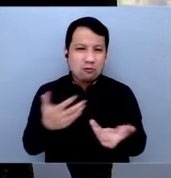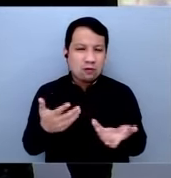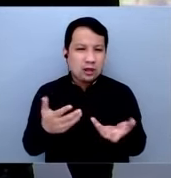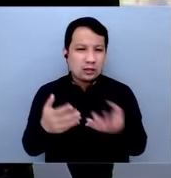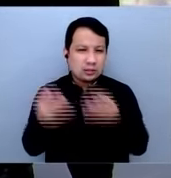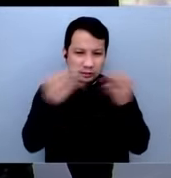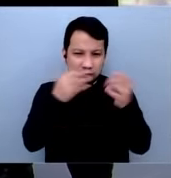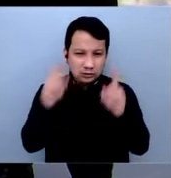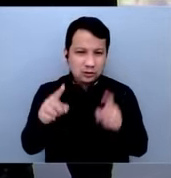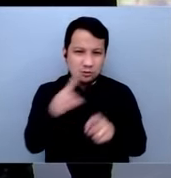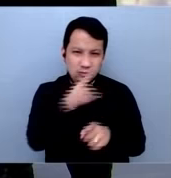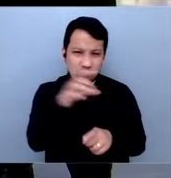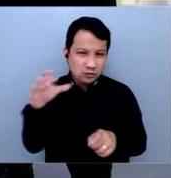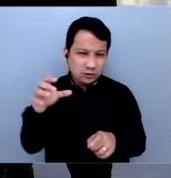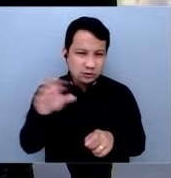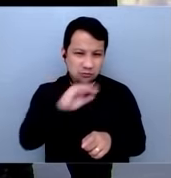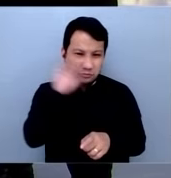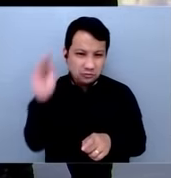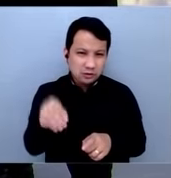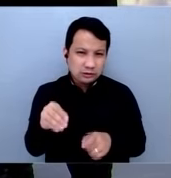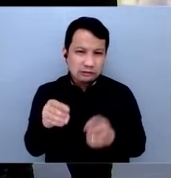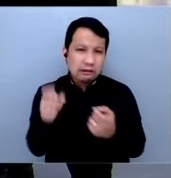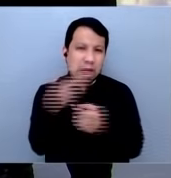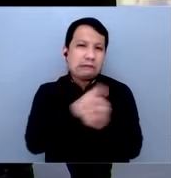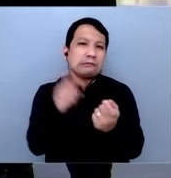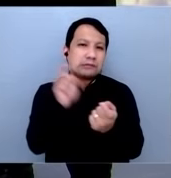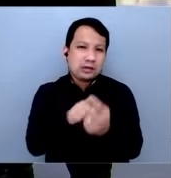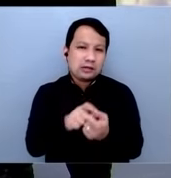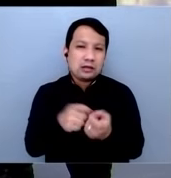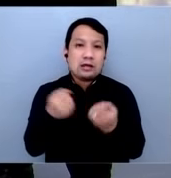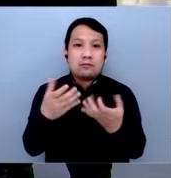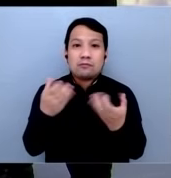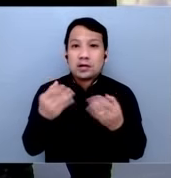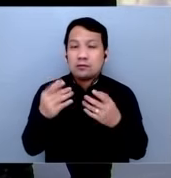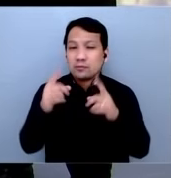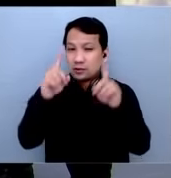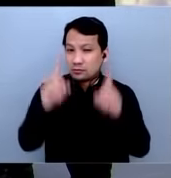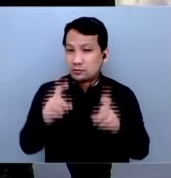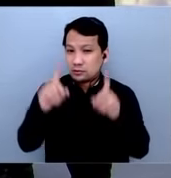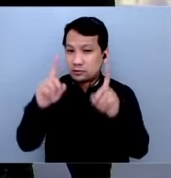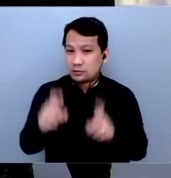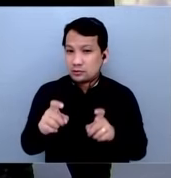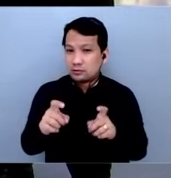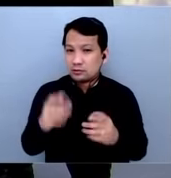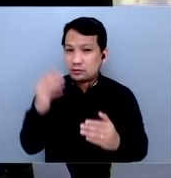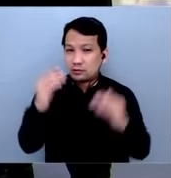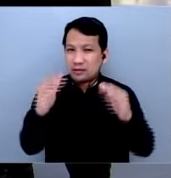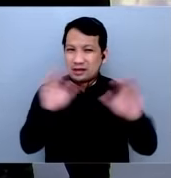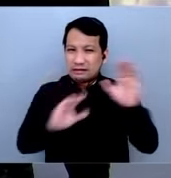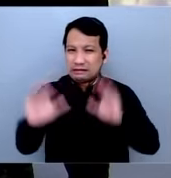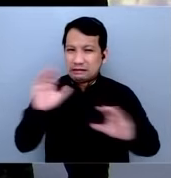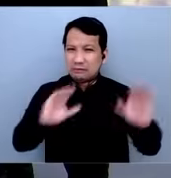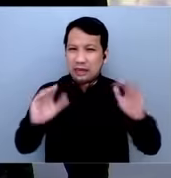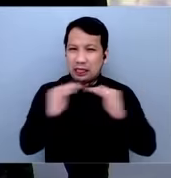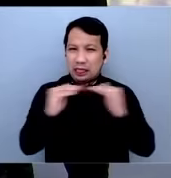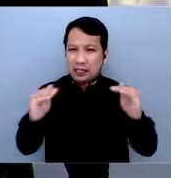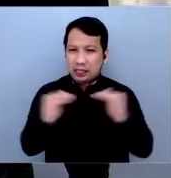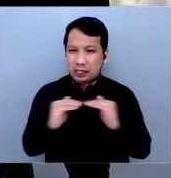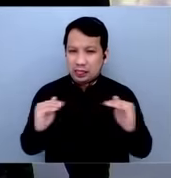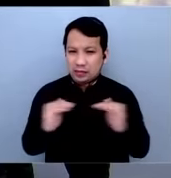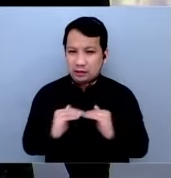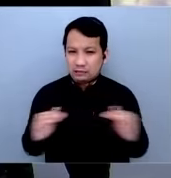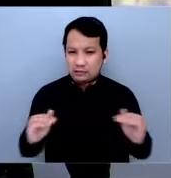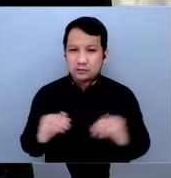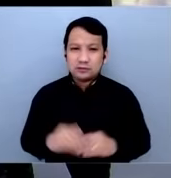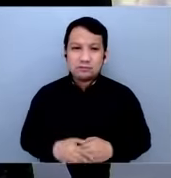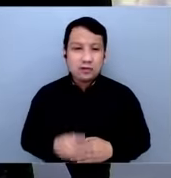na 100% accurate. Lahat kasi ng mga test ay nagme-measure lamang ng mga chemical levels. At merong mga